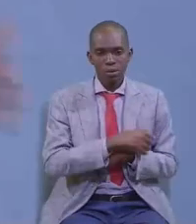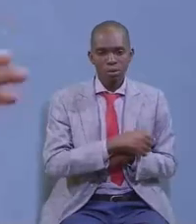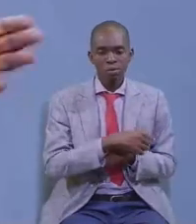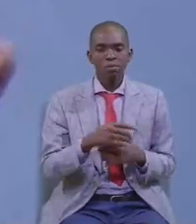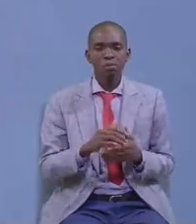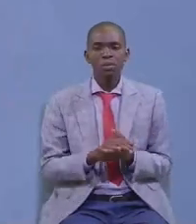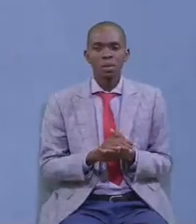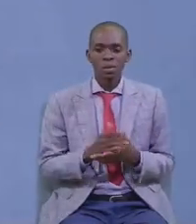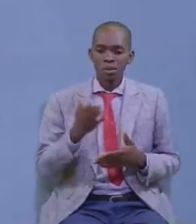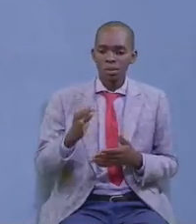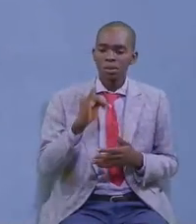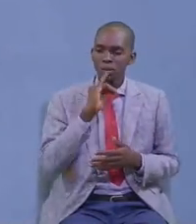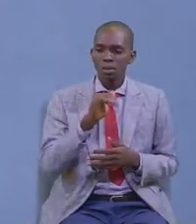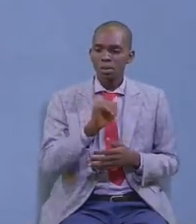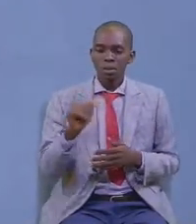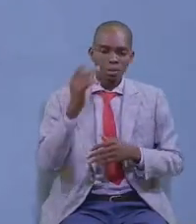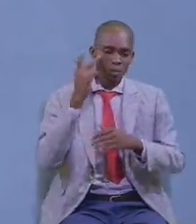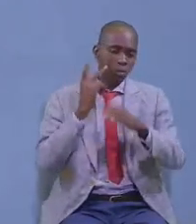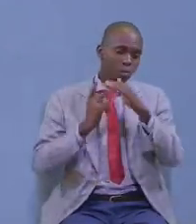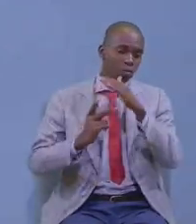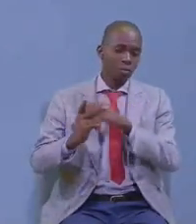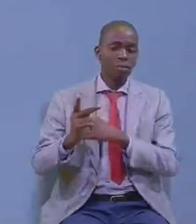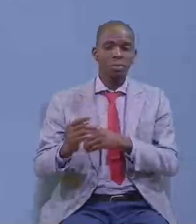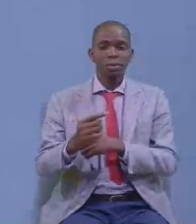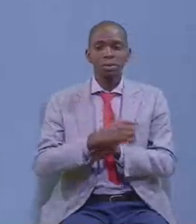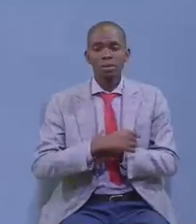Il y a le jour prophétique.